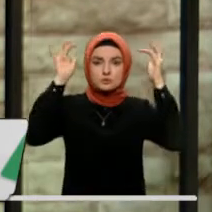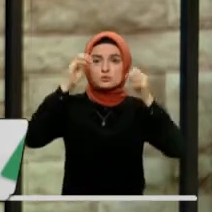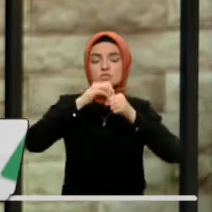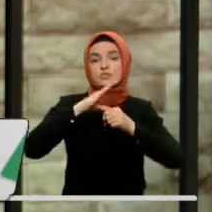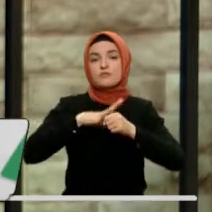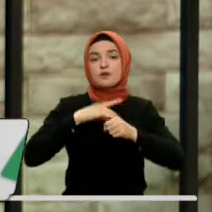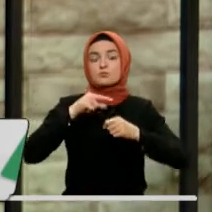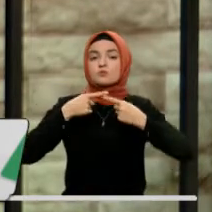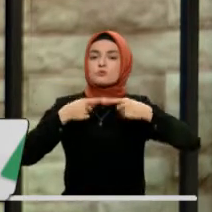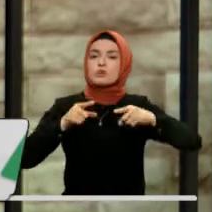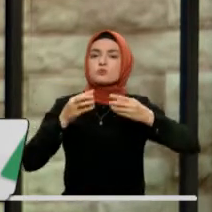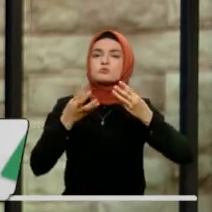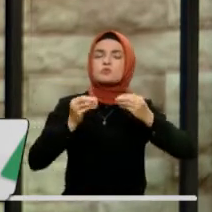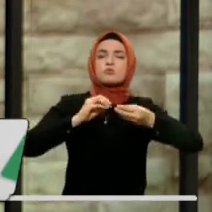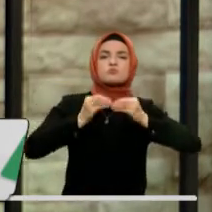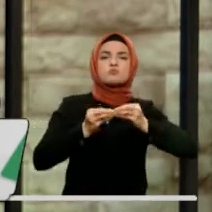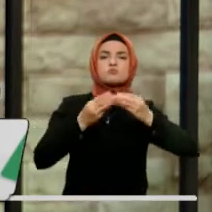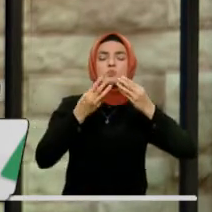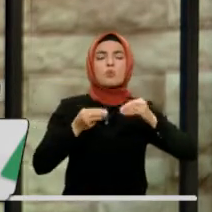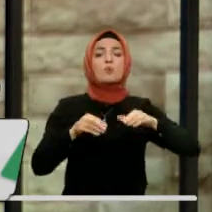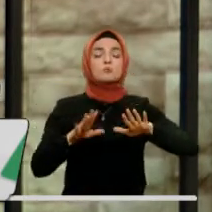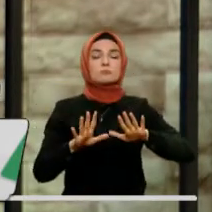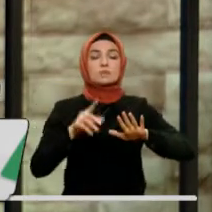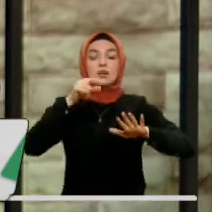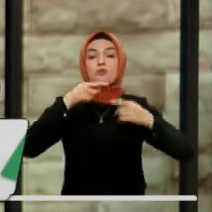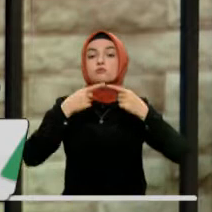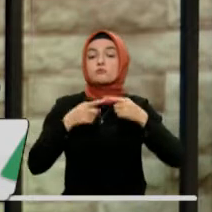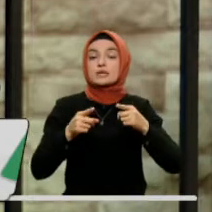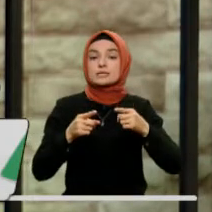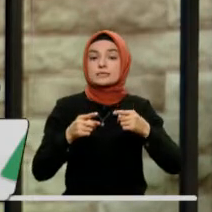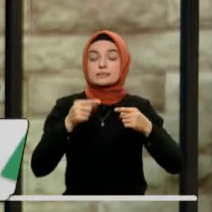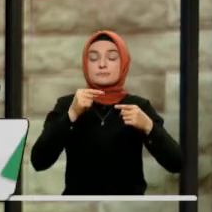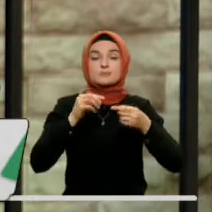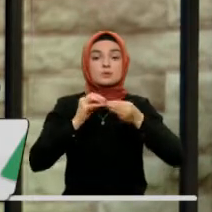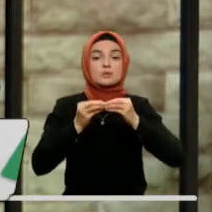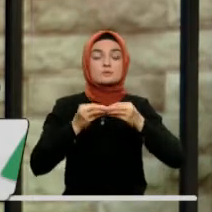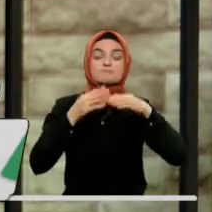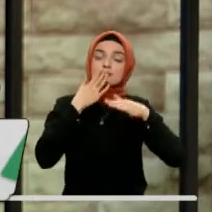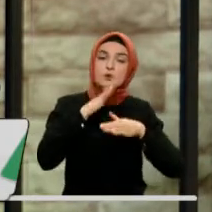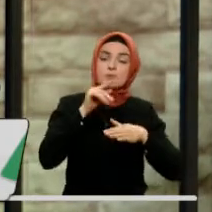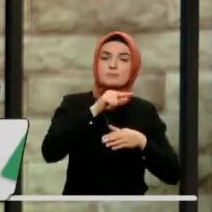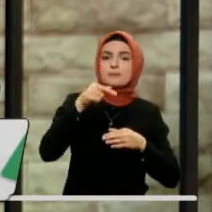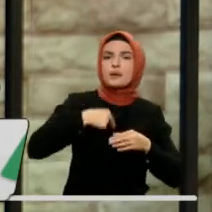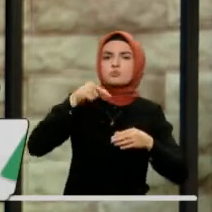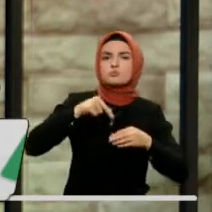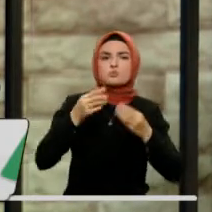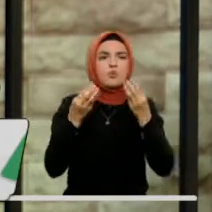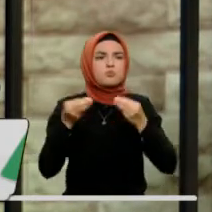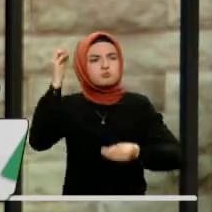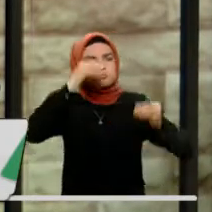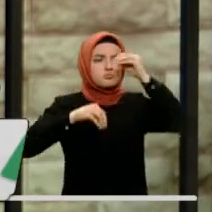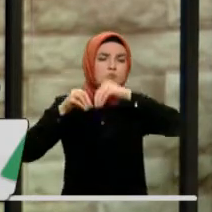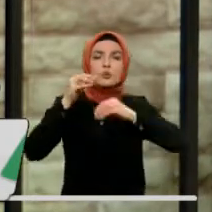farklılıkları aslında çok sorun haline getirmeden, yani o farklılıkların sorun kısmı yok çünkü. Yani bizde biraz bunlar abartı olarak